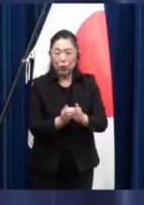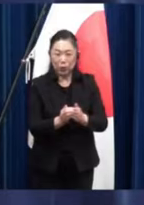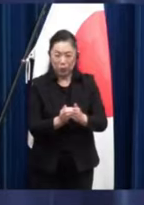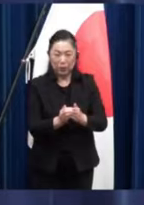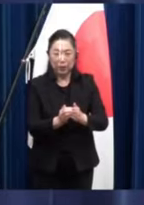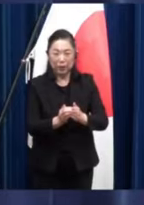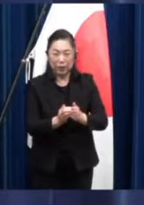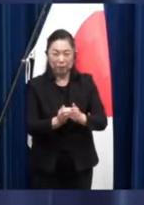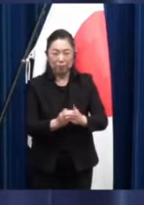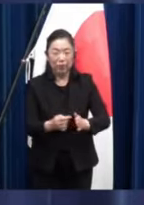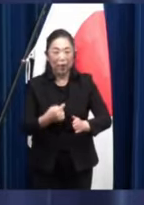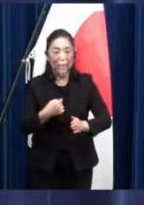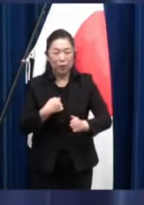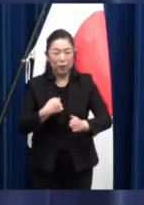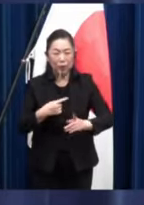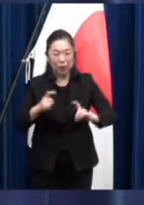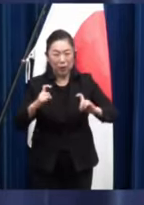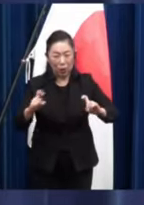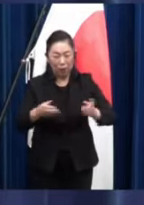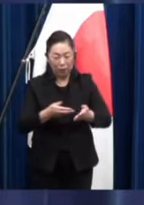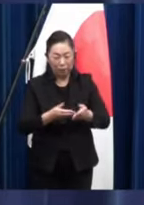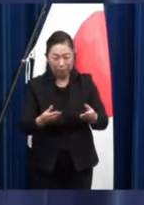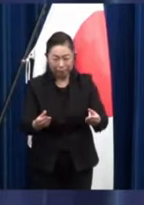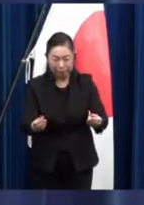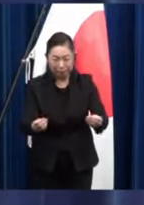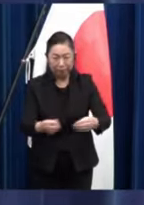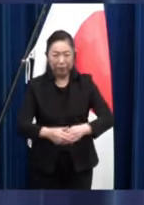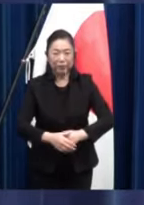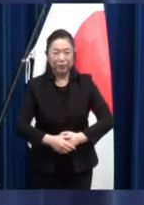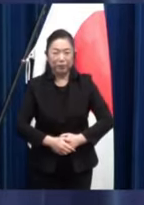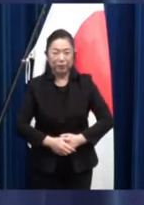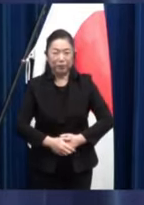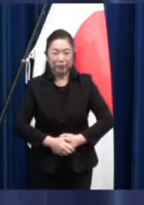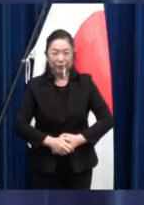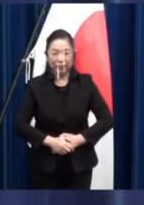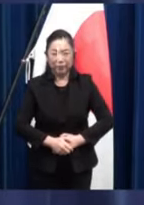の挨拶に返させていただきます。